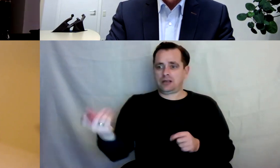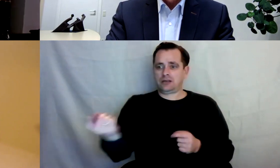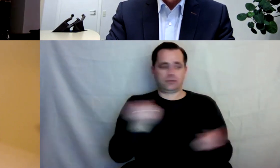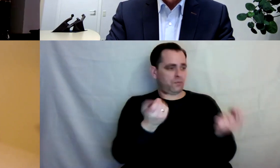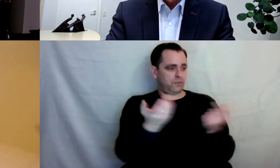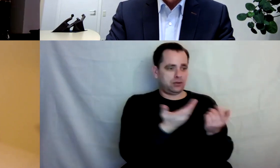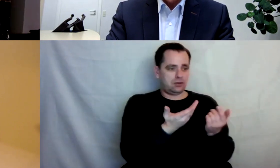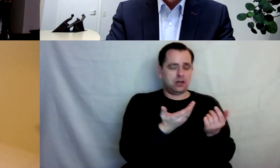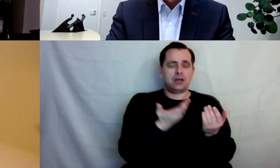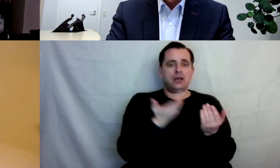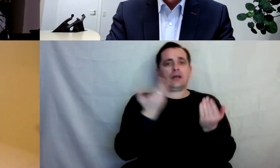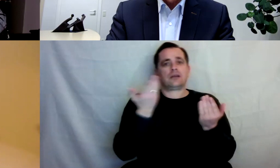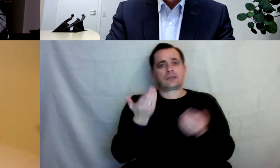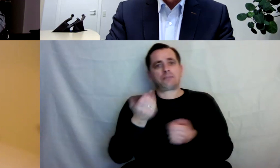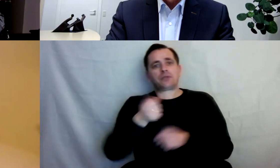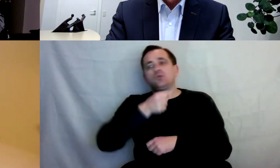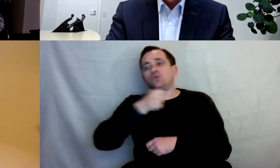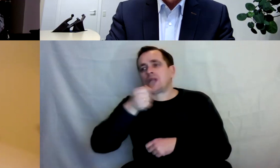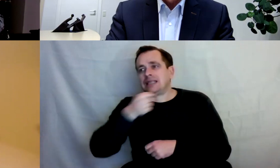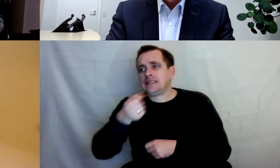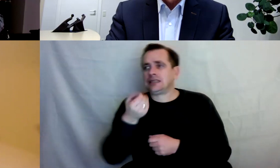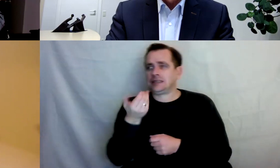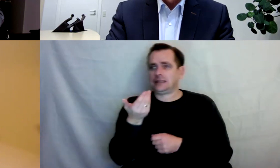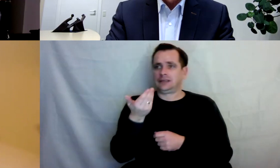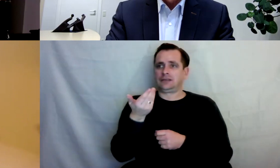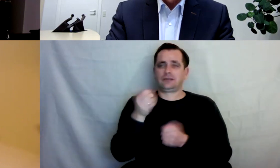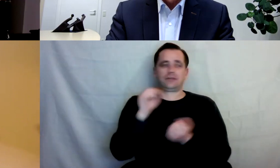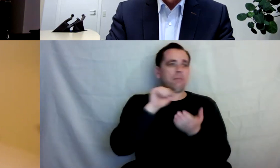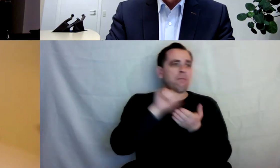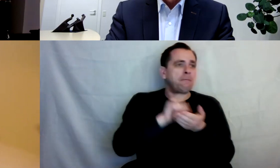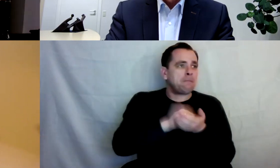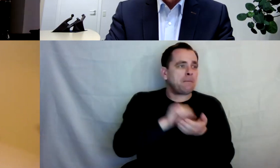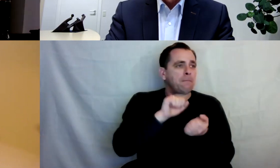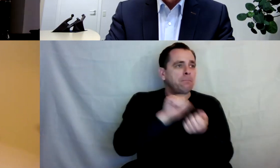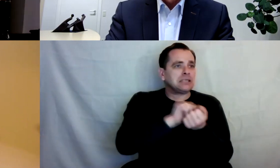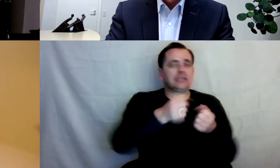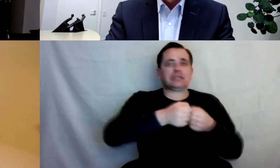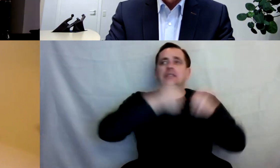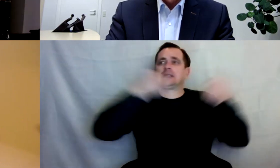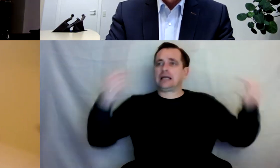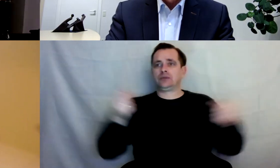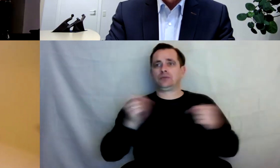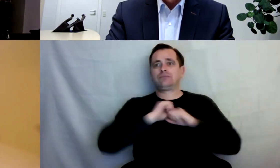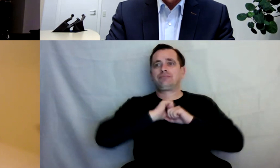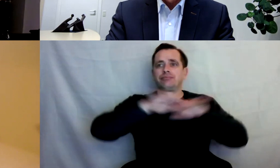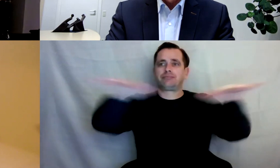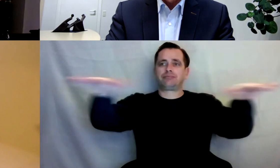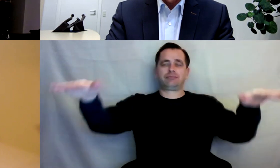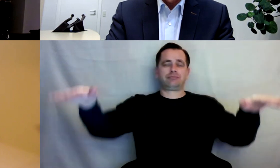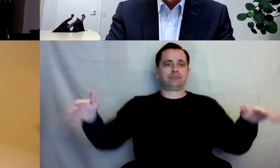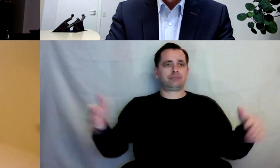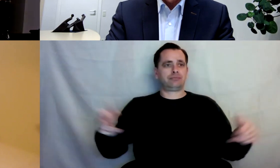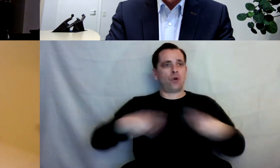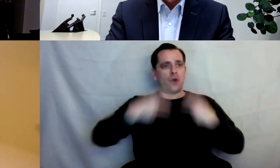JournalistInnen, die dieses wissenschaftliche Ergebnis in die Öffentlichkeit tragen und auch übersetzen in gewissem Rahmen. Es gibt diesen ganzen